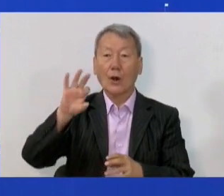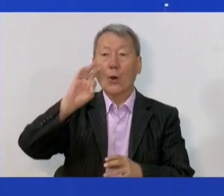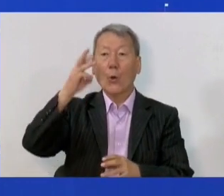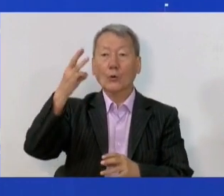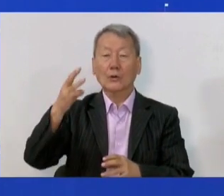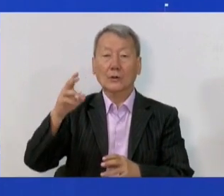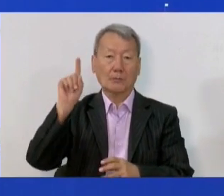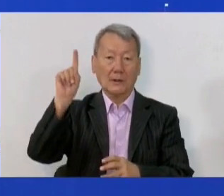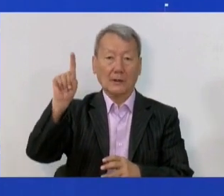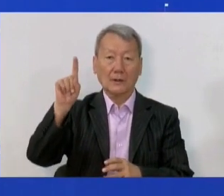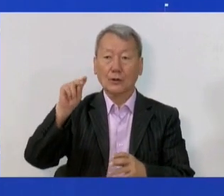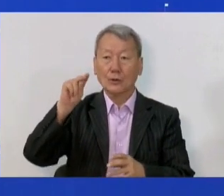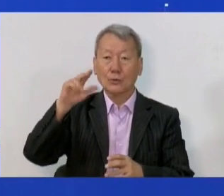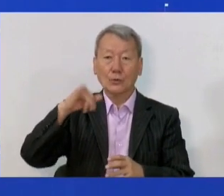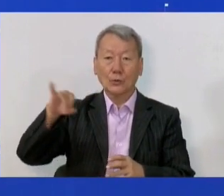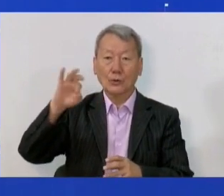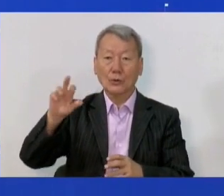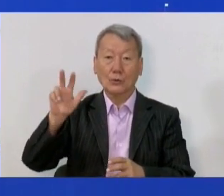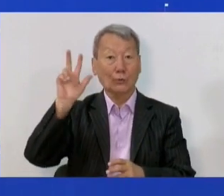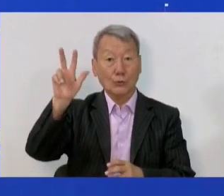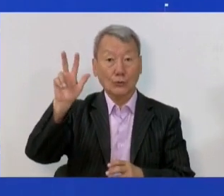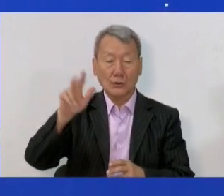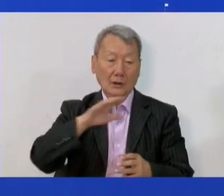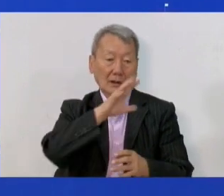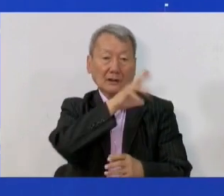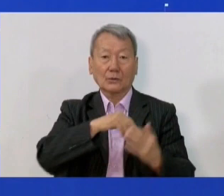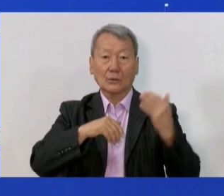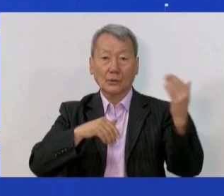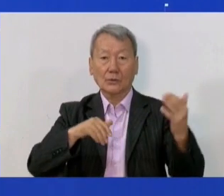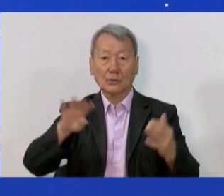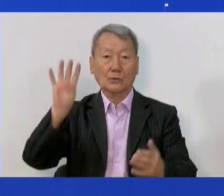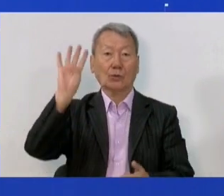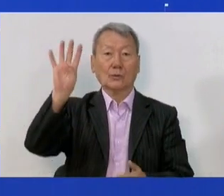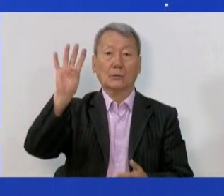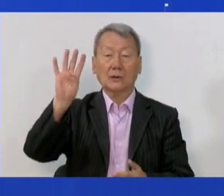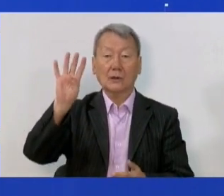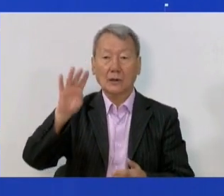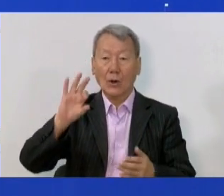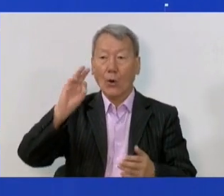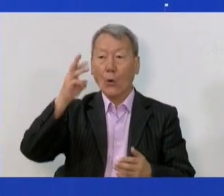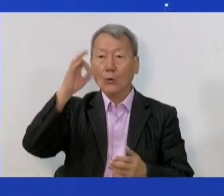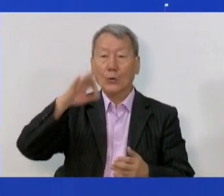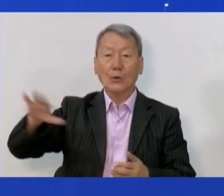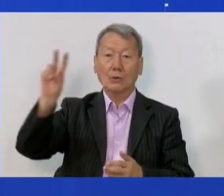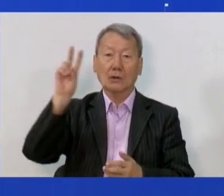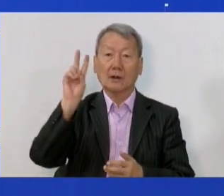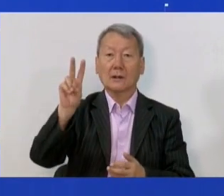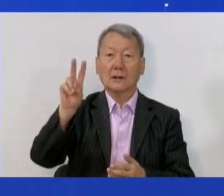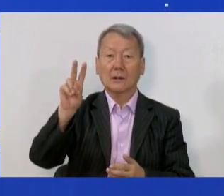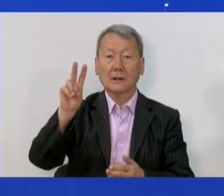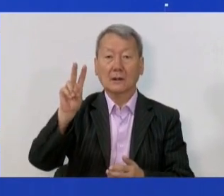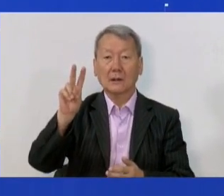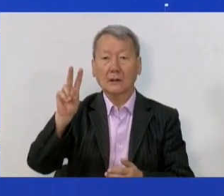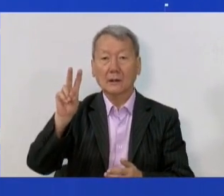ұш шарында 1, ұш ұш ұлғысында 3, ұсық көл ұлғысында 4, ұш ұлғысында 2,